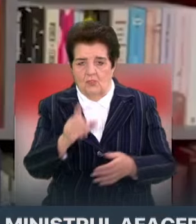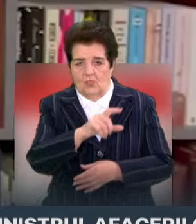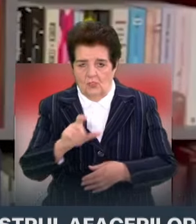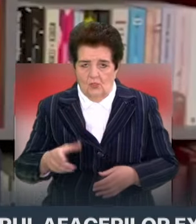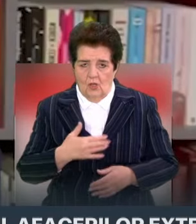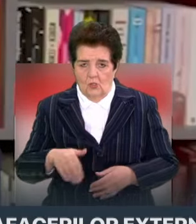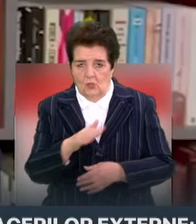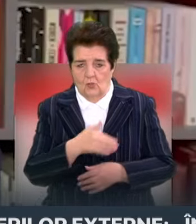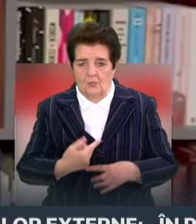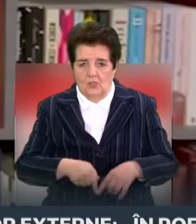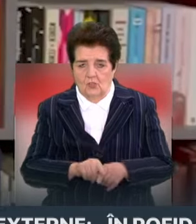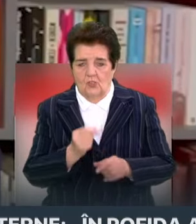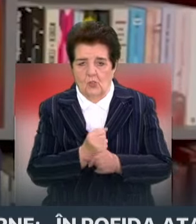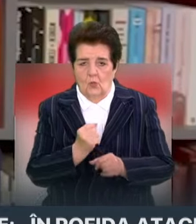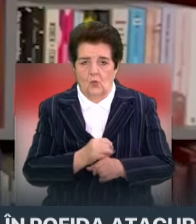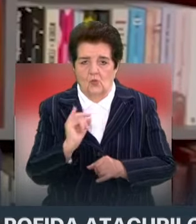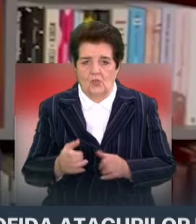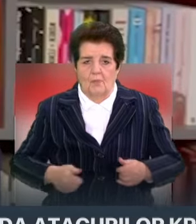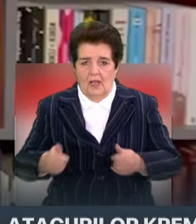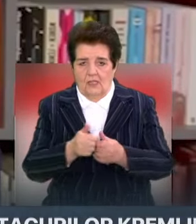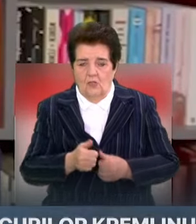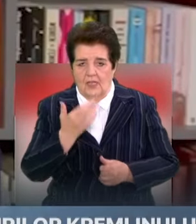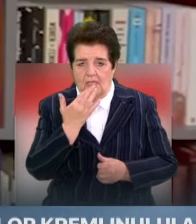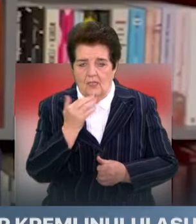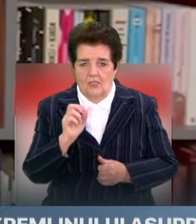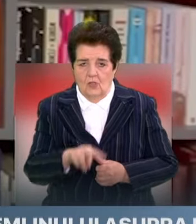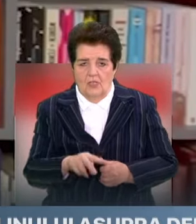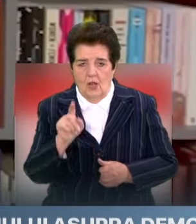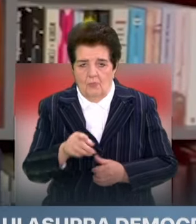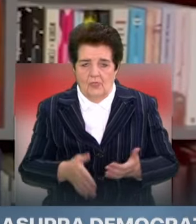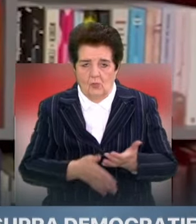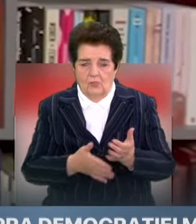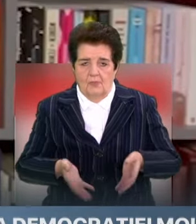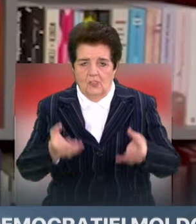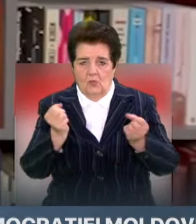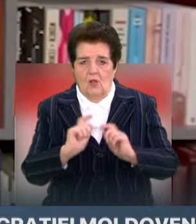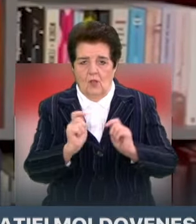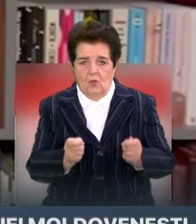cetățenilor noștri pentru acest lucru, dar și partenerilor internaționali pentru sprijinul acordat.